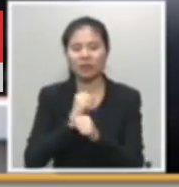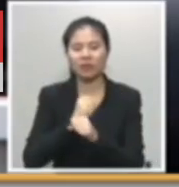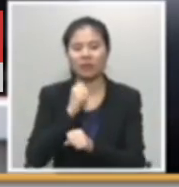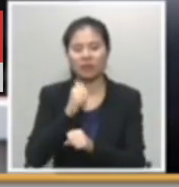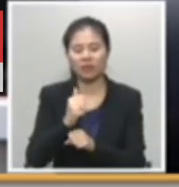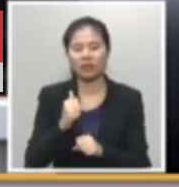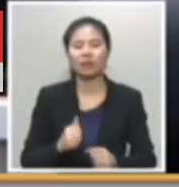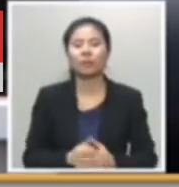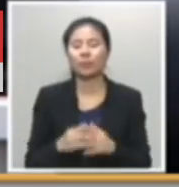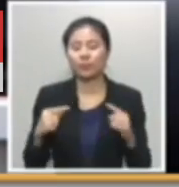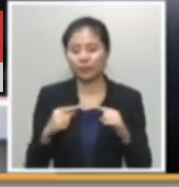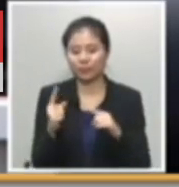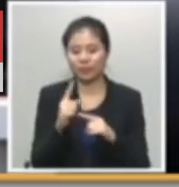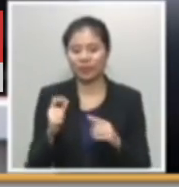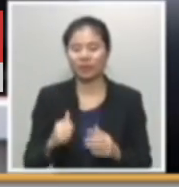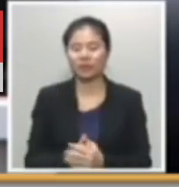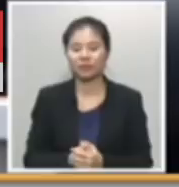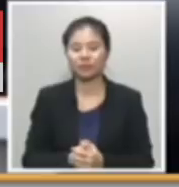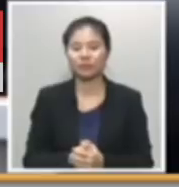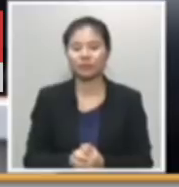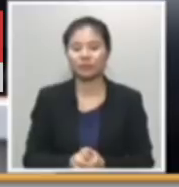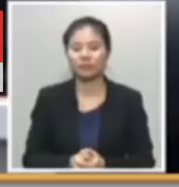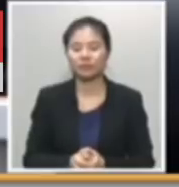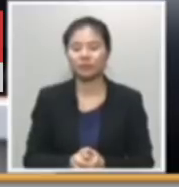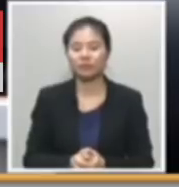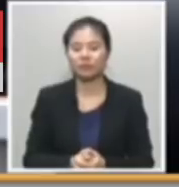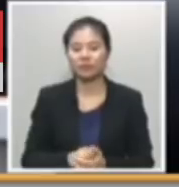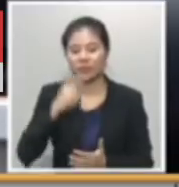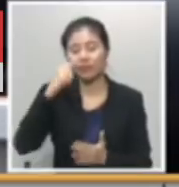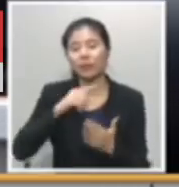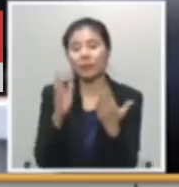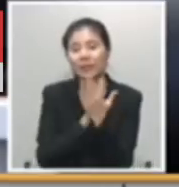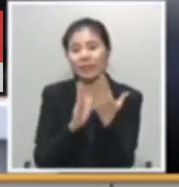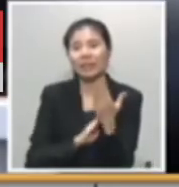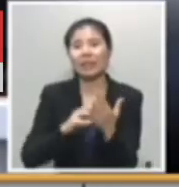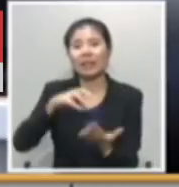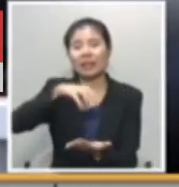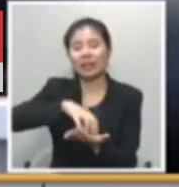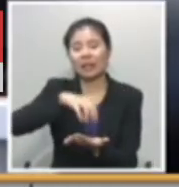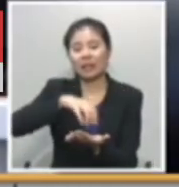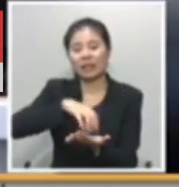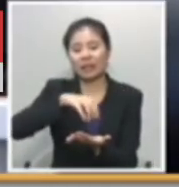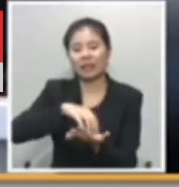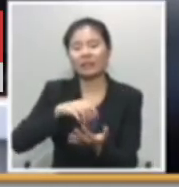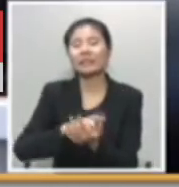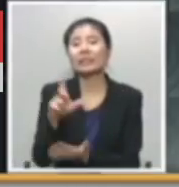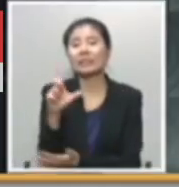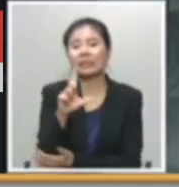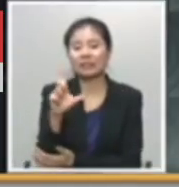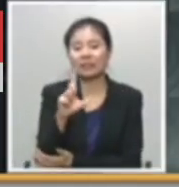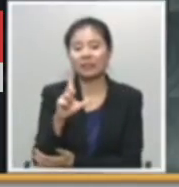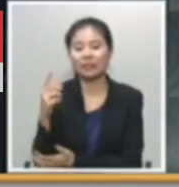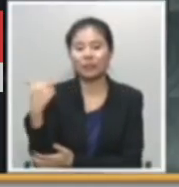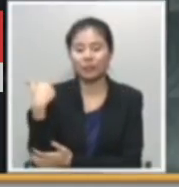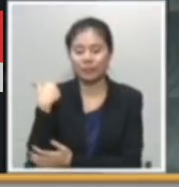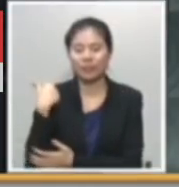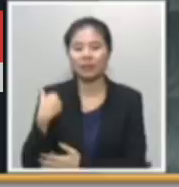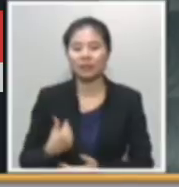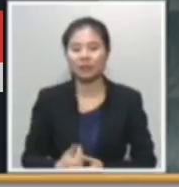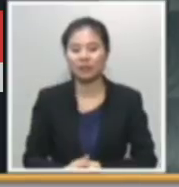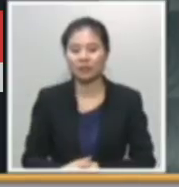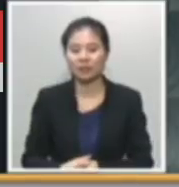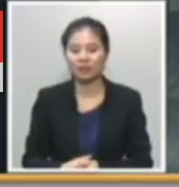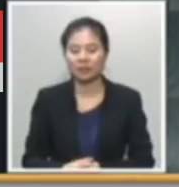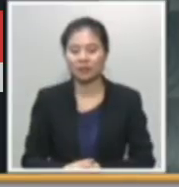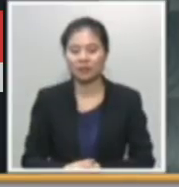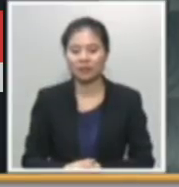และอีกเรื่องนึงนะครับท่านดูนะครับแผ่นนี้ประเทศไทยอยู่ตรงกลางเลยได้เปรียบที่สุดทั้งโลกเลยสีเหลืองเห็นไหมครับนะเนี่ยใ